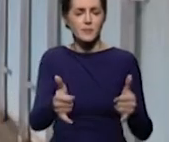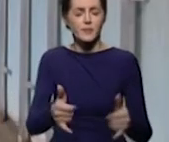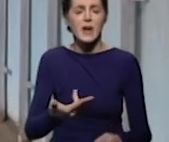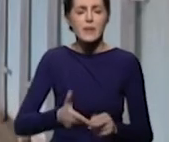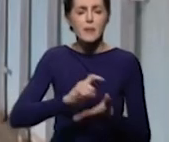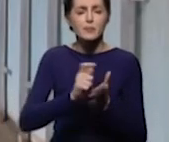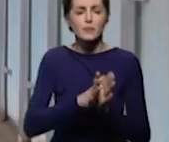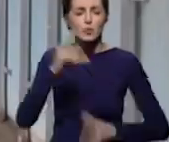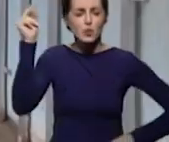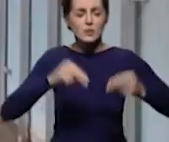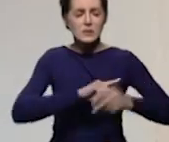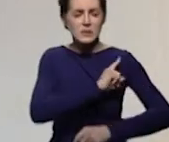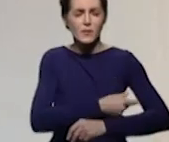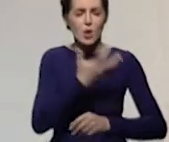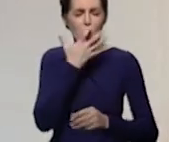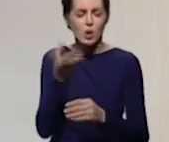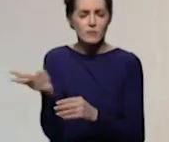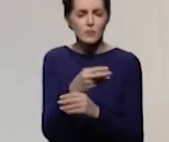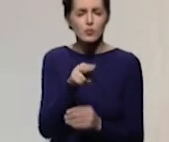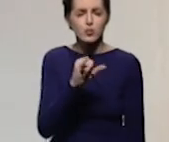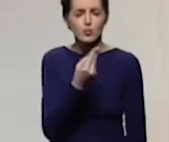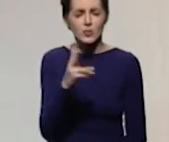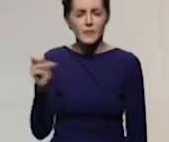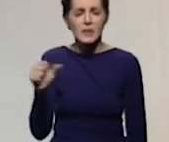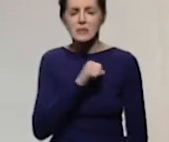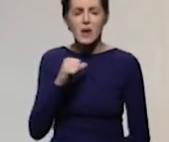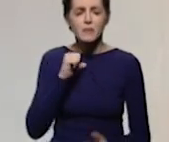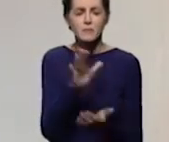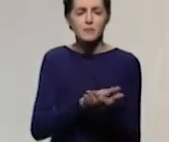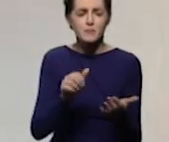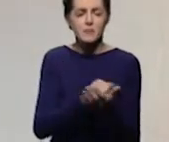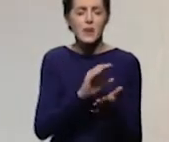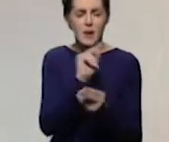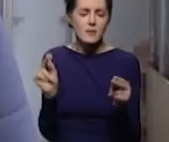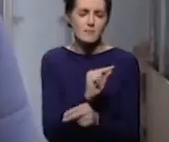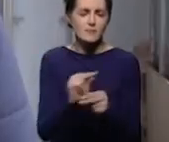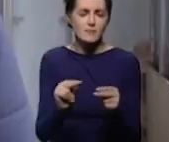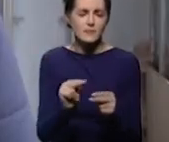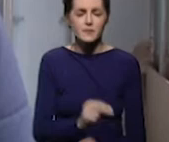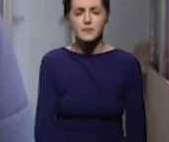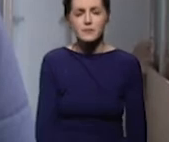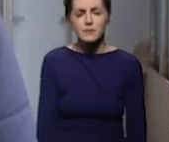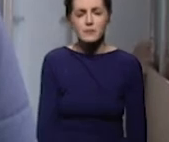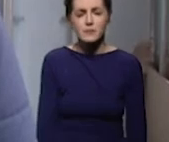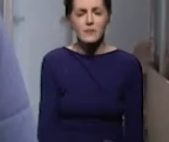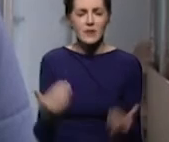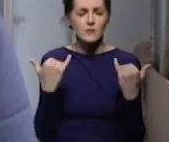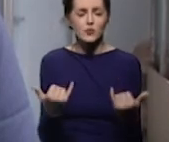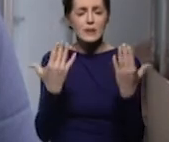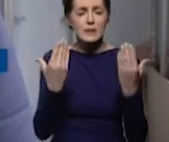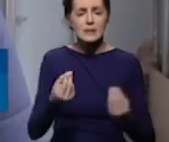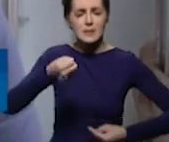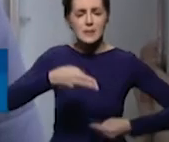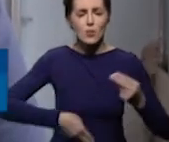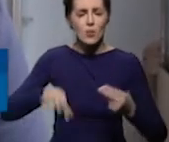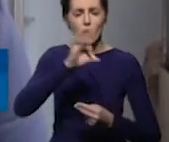залиті дощами, сушать тепловими пушками. Найбільш пошкоджені ділянки демонтують. На сегодняшний день закончены работы по разводке